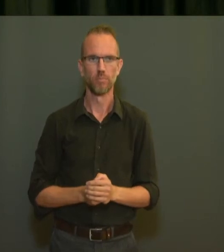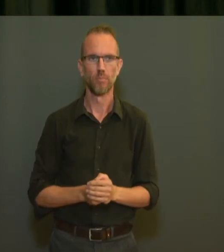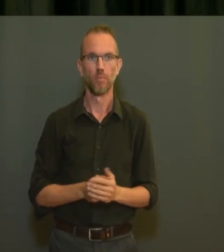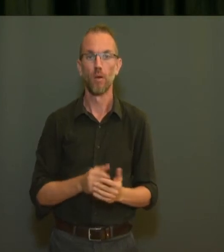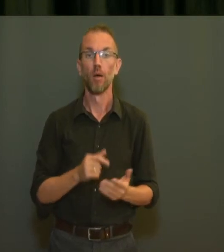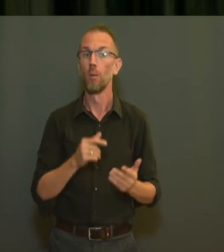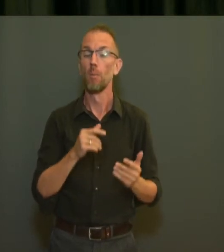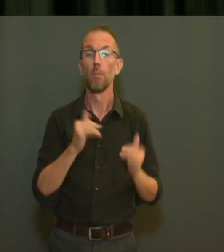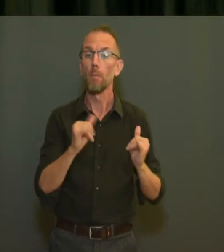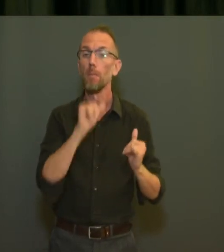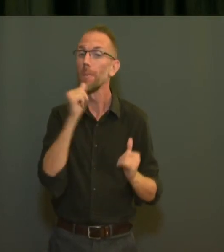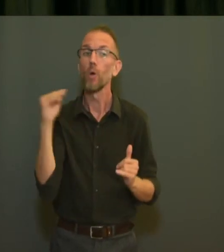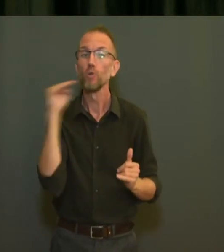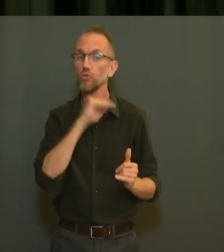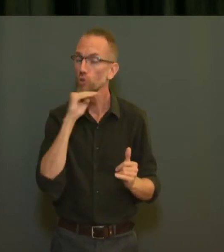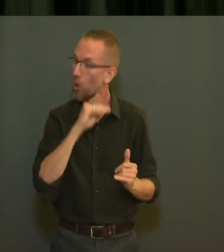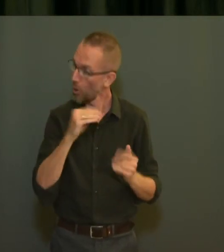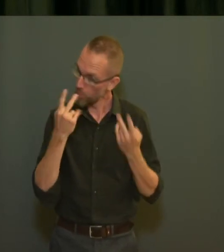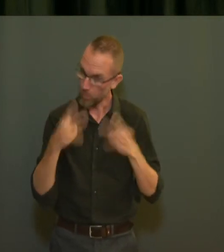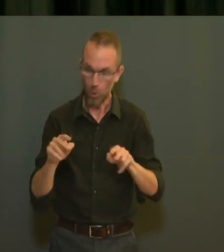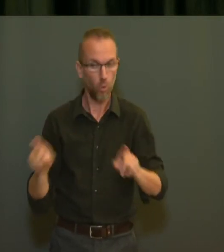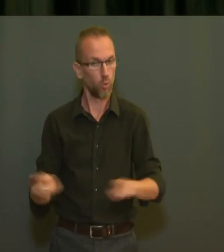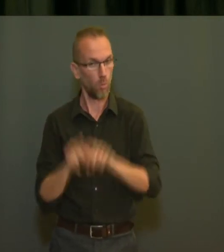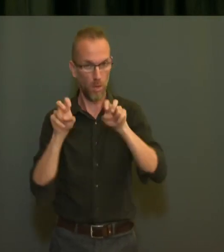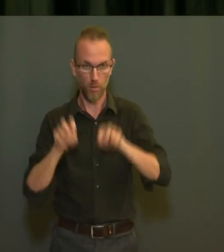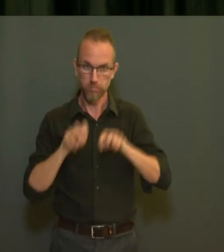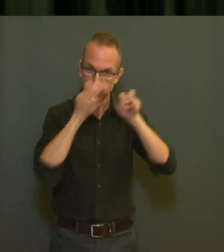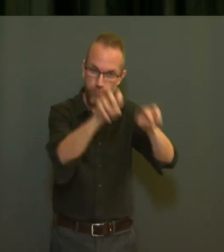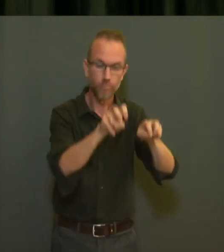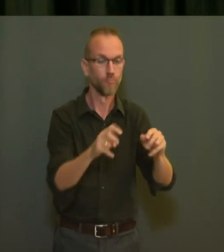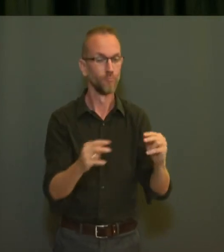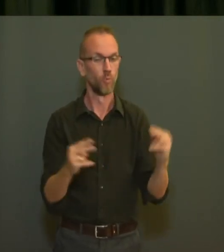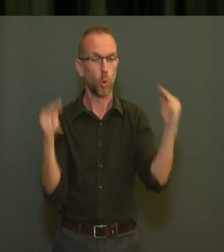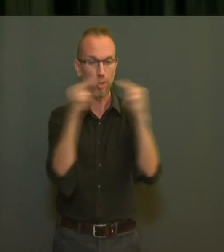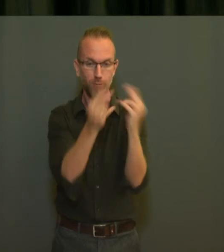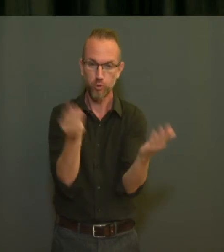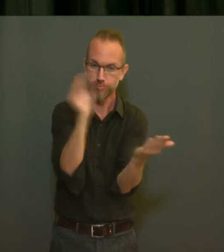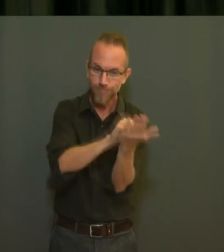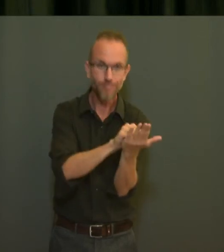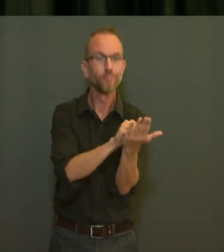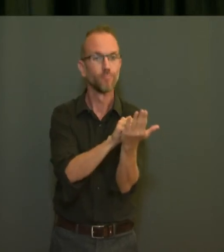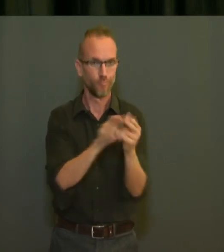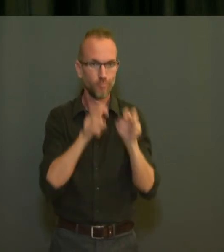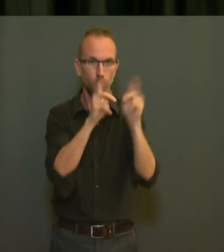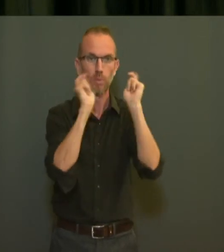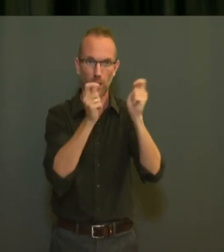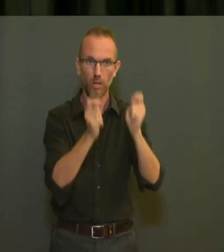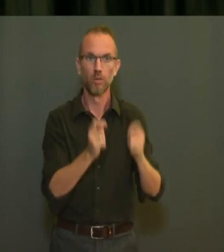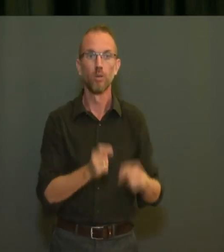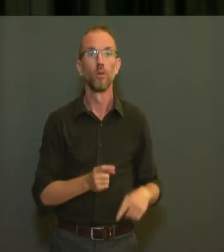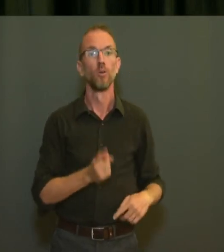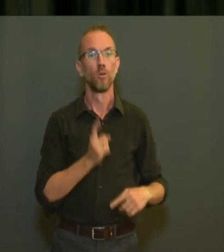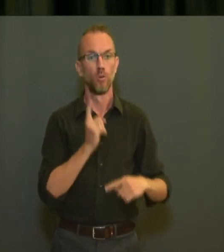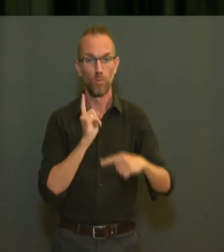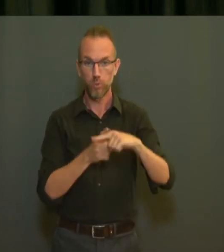la vie continue également avec ses aléas et donc les dons de sang, de plaquettes, de plasma sont toujours autant